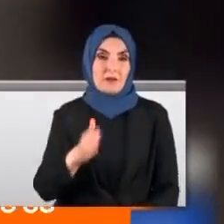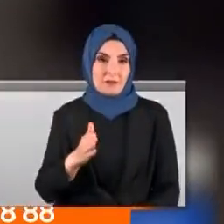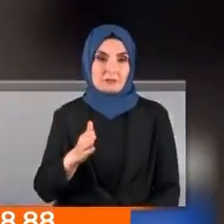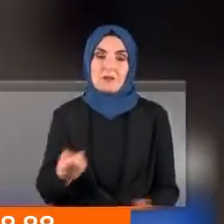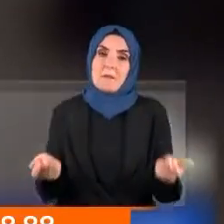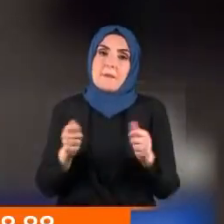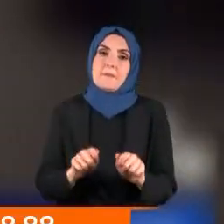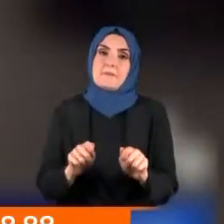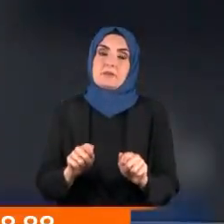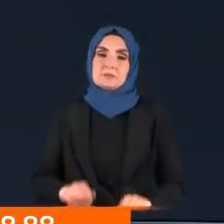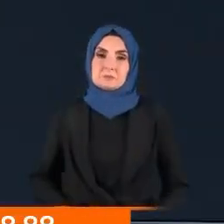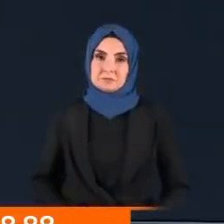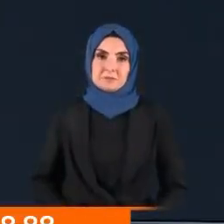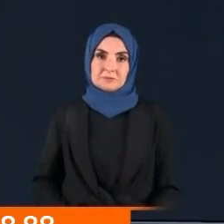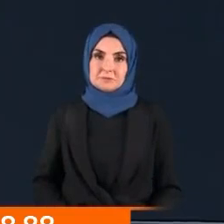kalacak.